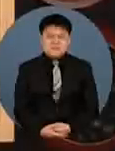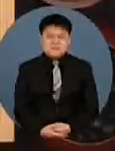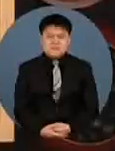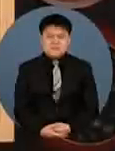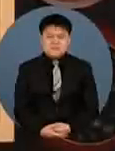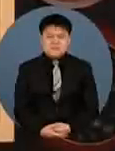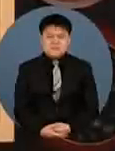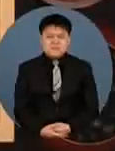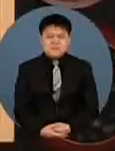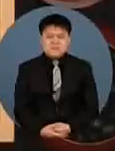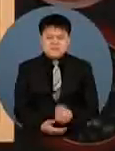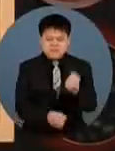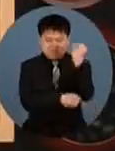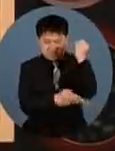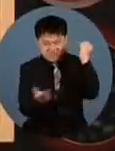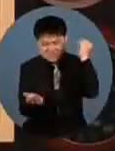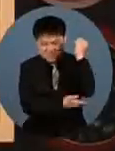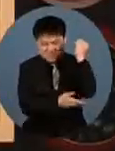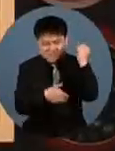자, 뿌리를 끌어갑니다.